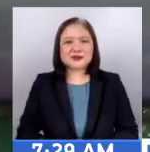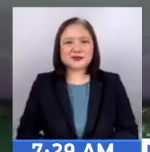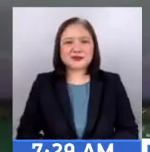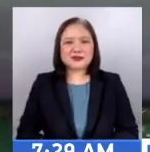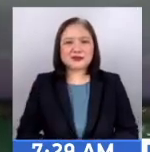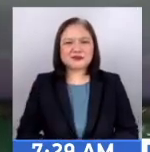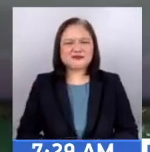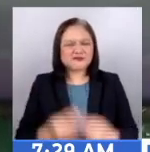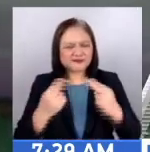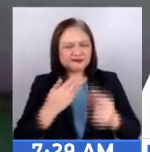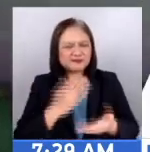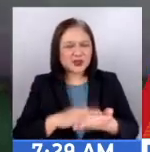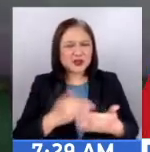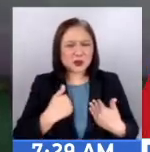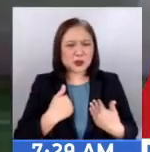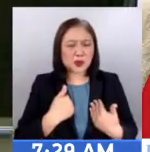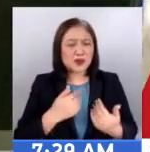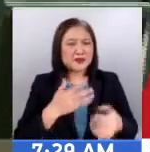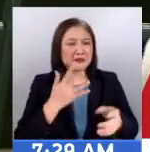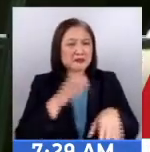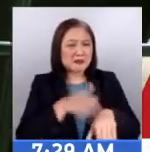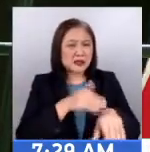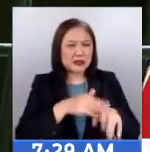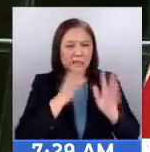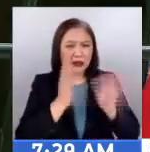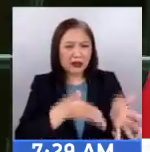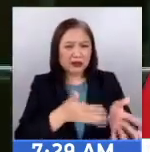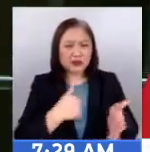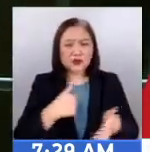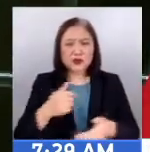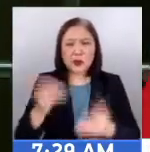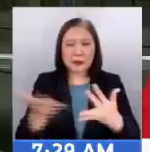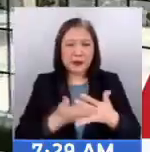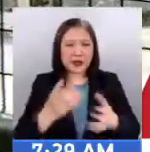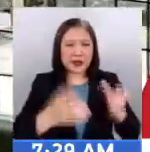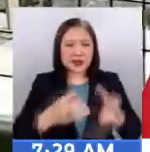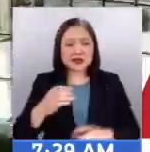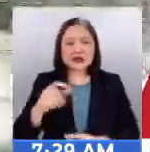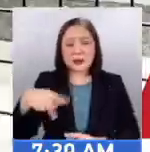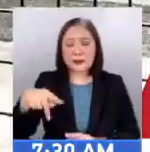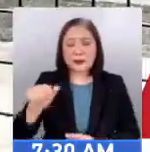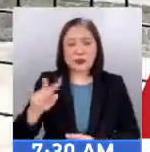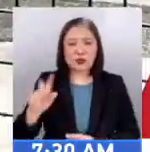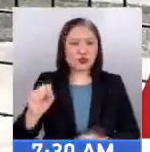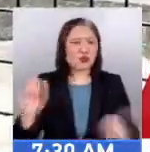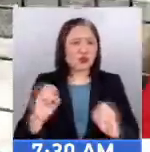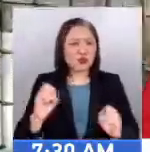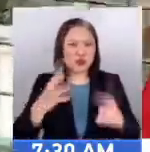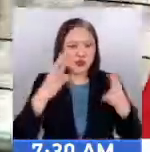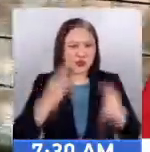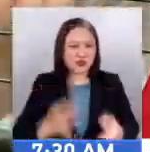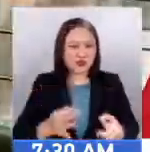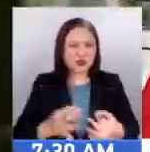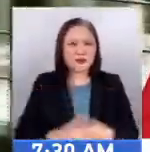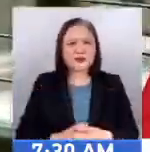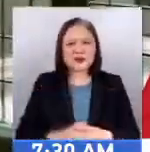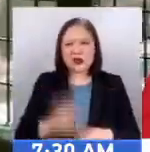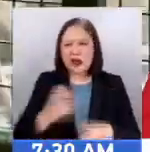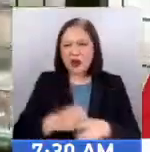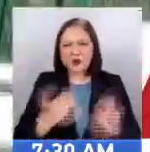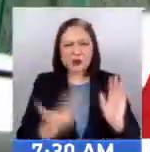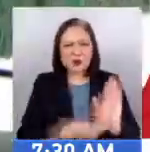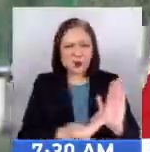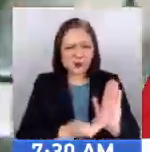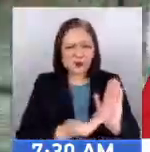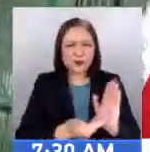kasong pet negligence na isinampan ng POS, wala pang nahahatulan. Mas mahirap daw itong patunayan at kailangan ng